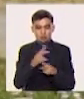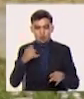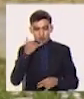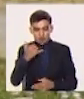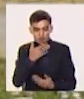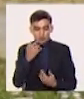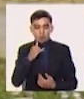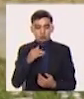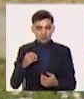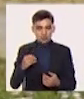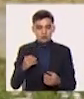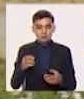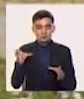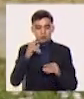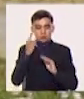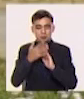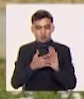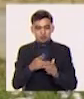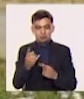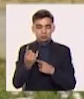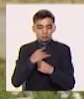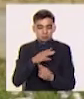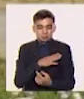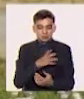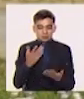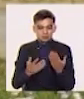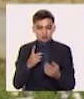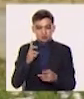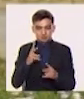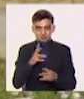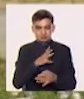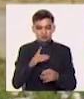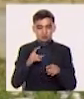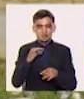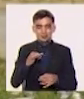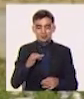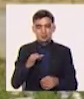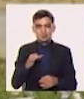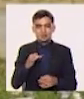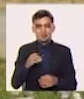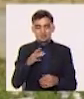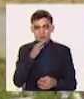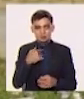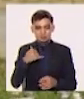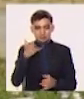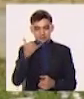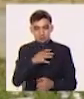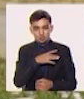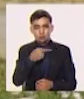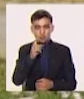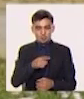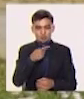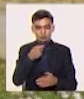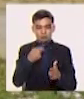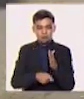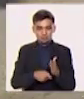уже тогда все стало понятно, да, что это обман, что это мошенничество. И тогда позвонили, и вот номер был уже